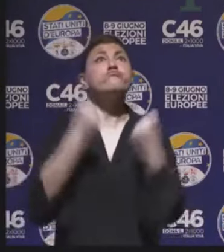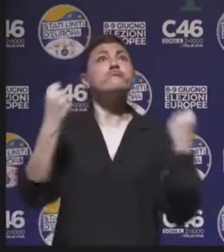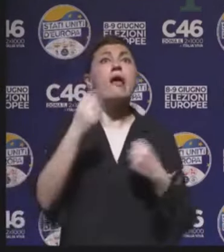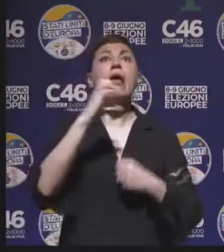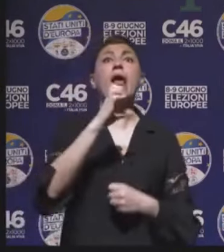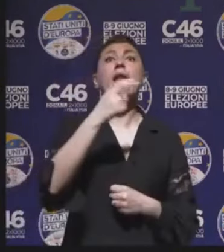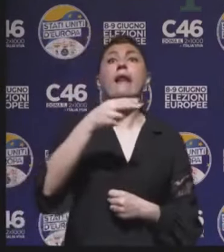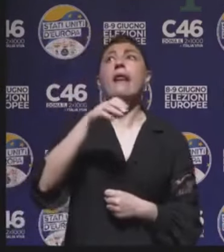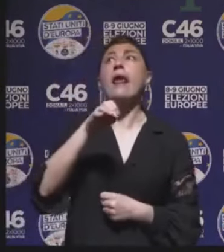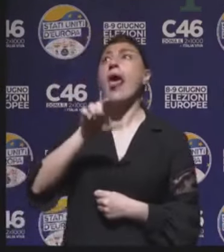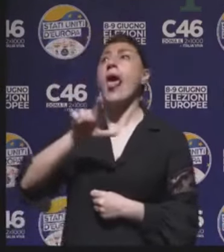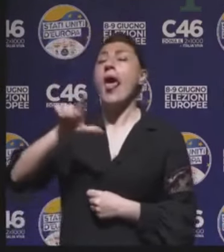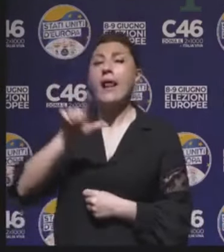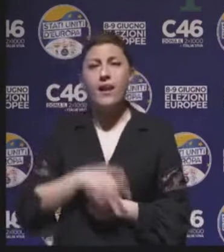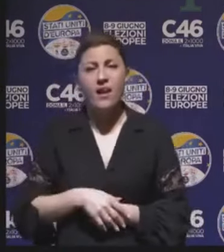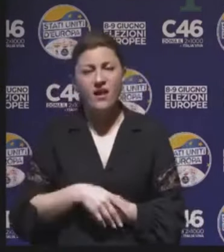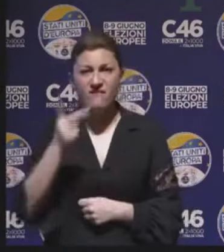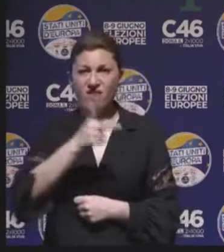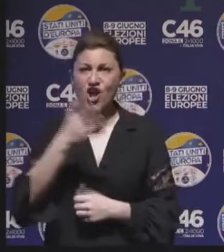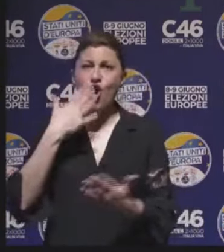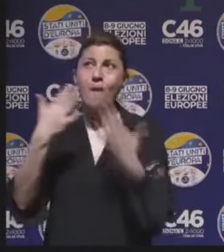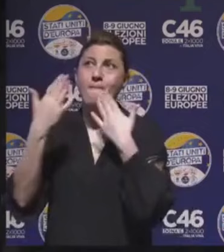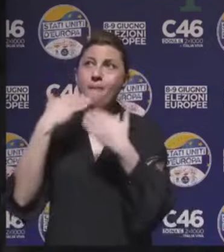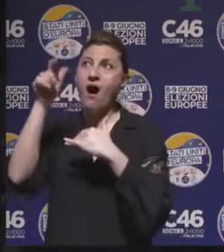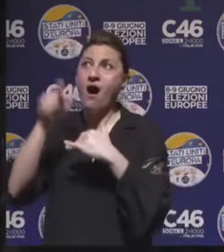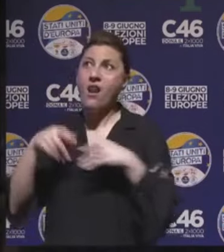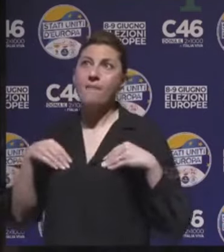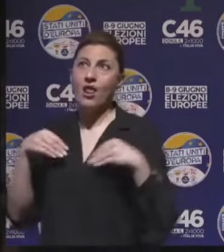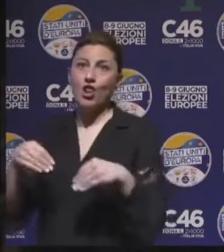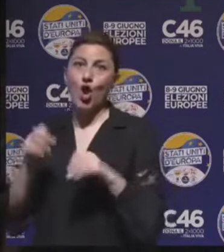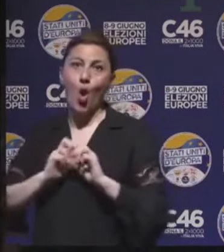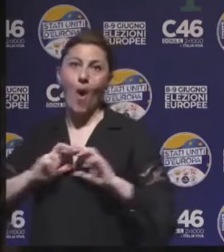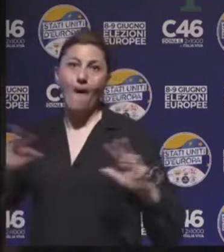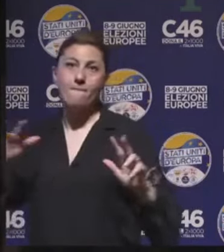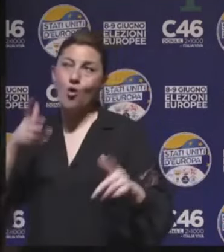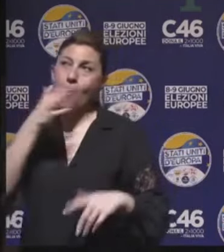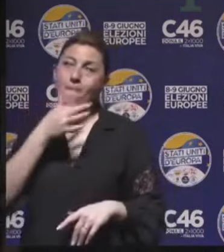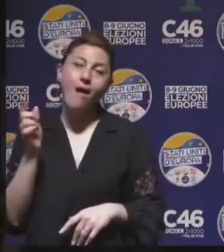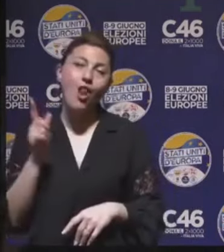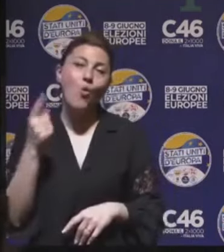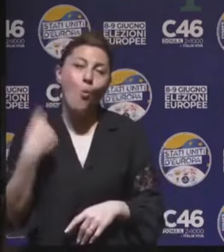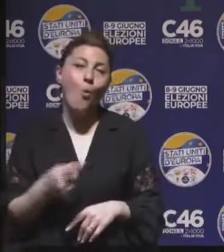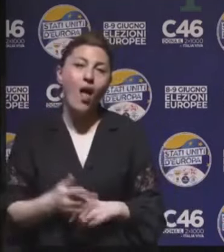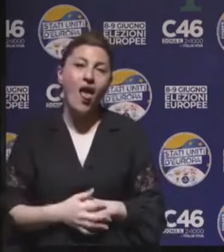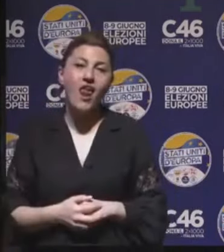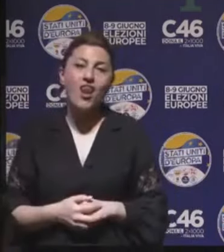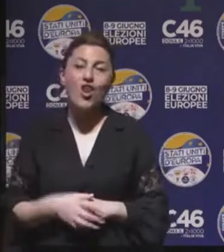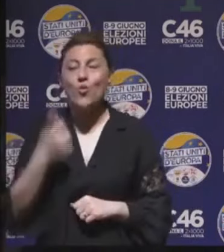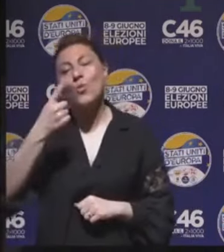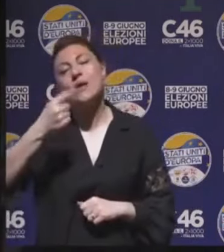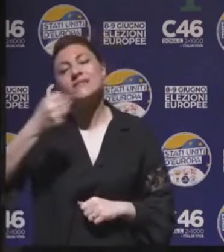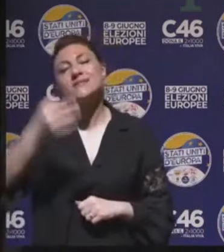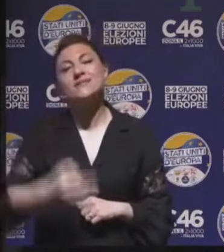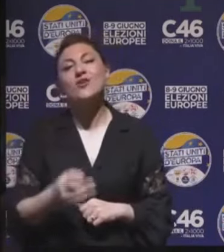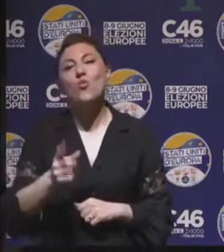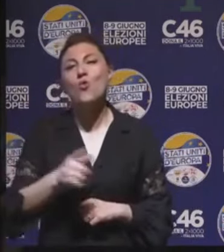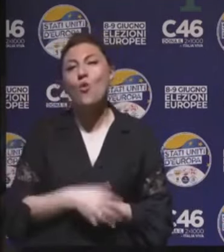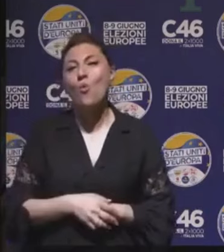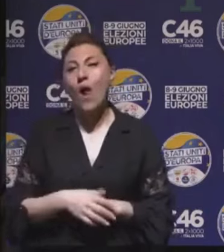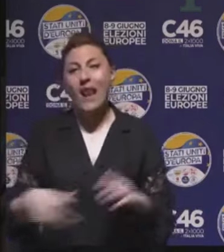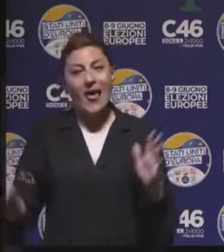Parlamento Se c'è una cosa bella di non essere più in Parlamento è che non vedrò più arrivare i decreti perché tanto c'è una cosa certa che in qualsiasi